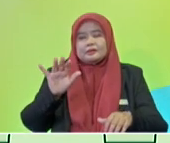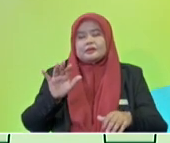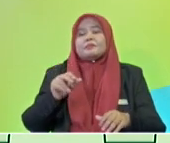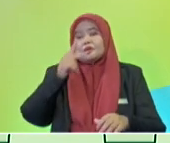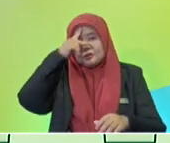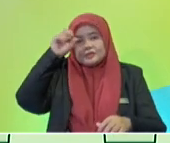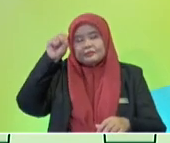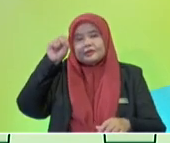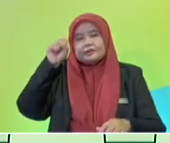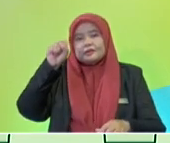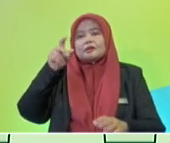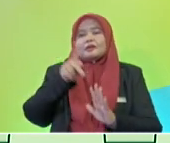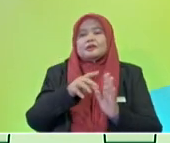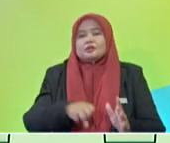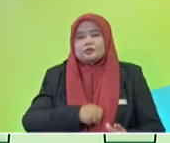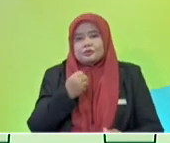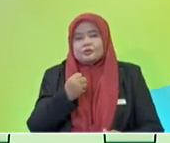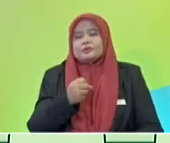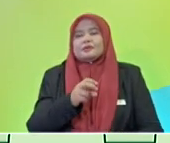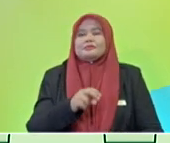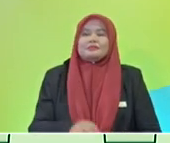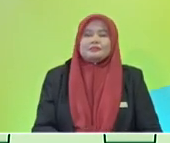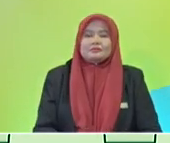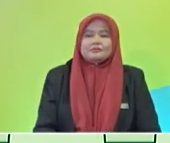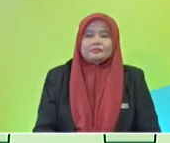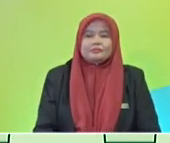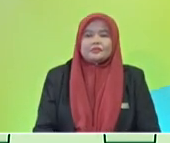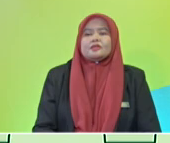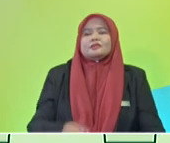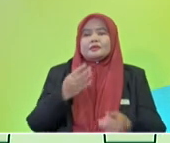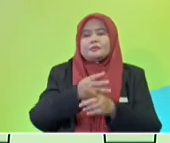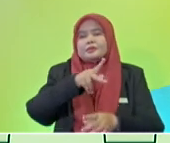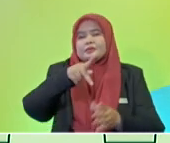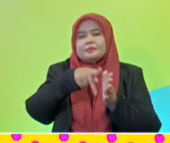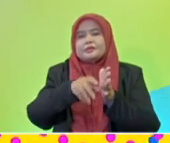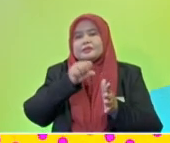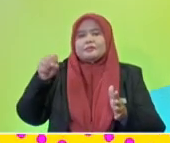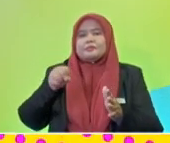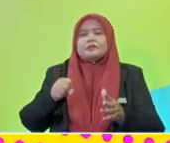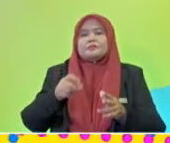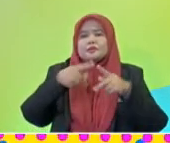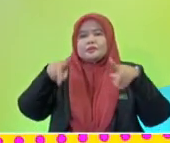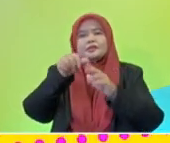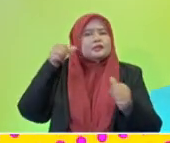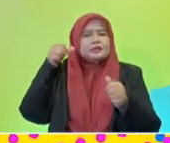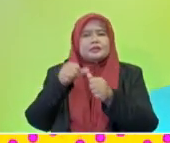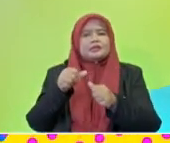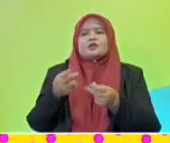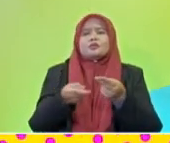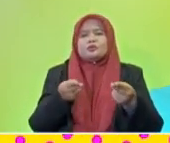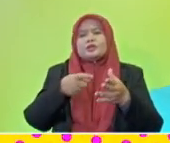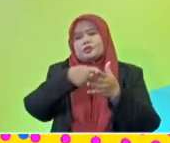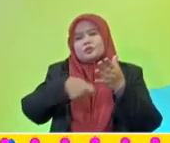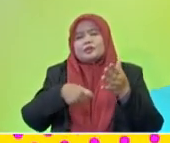berkonsepkan keseronokan keseronokan Ah Bagus sebenarnya peserta perlu diingatkan bahawa tiada urusan tunai